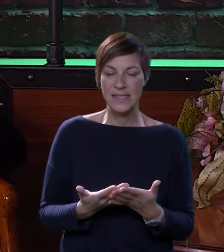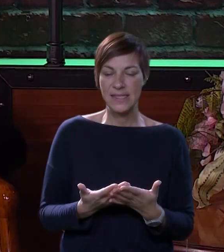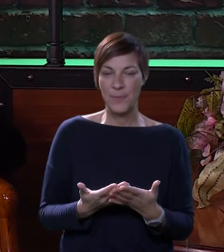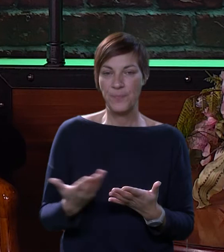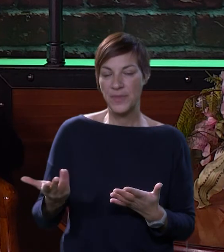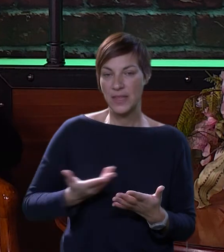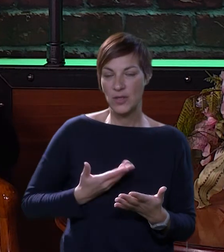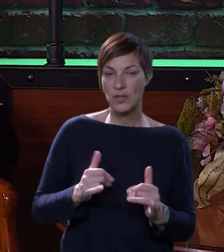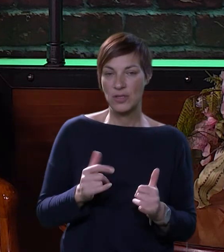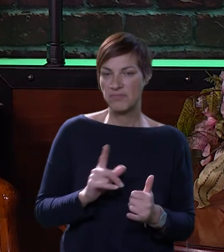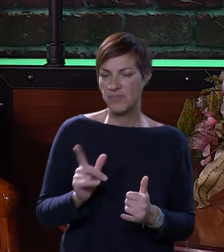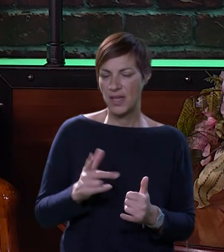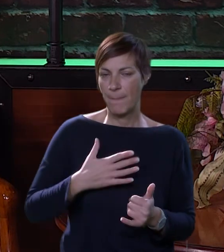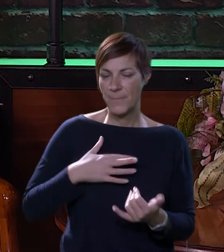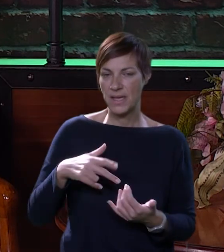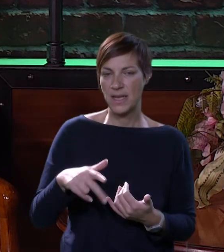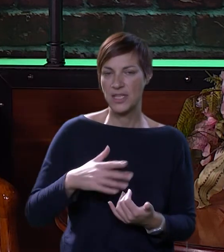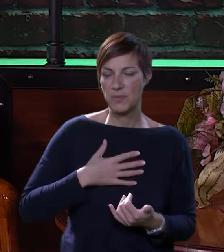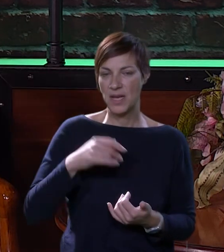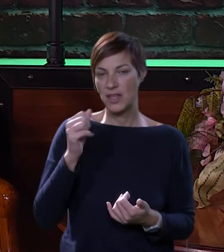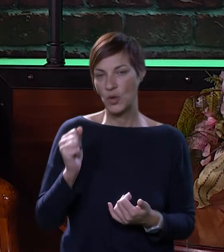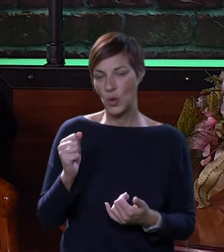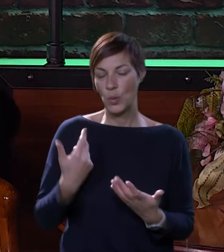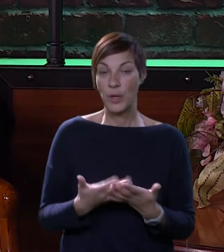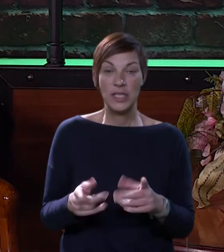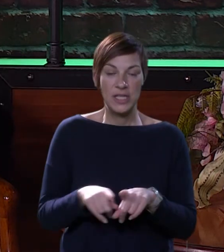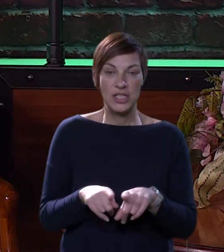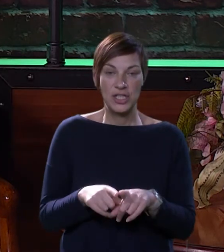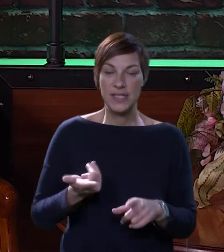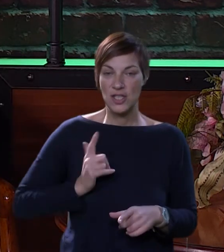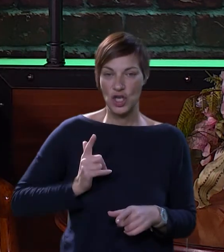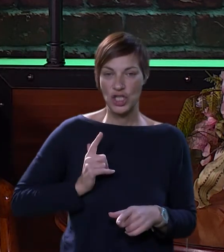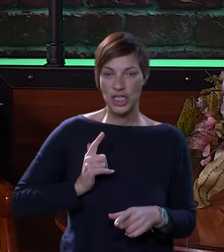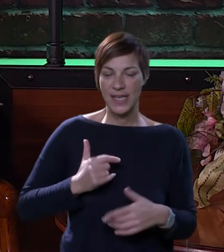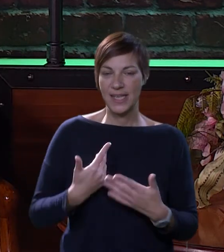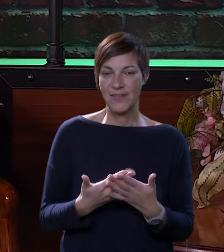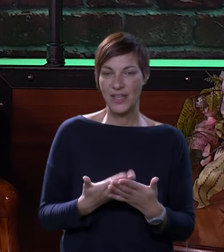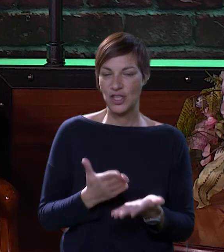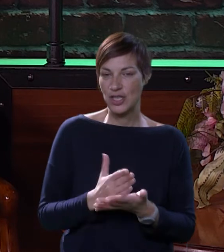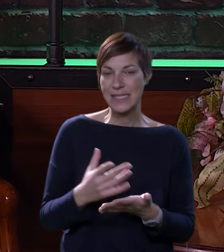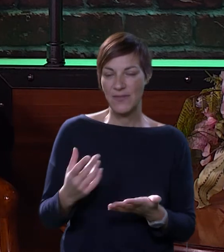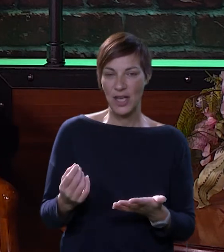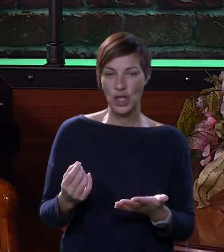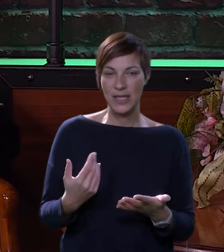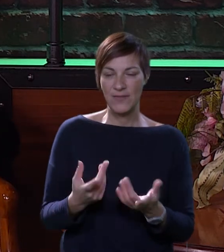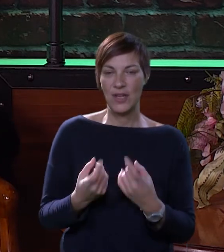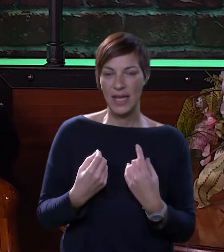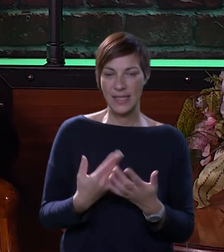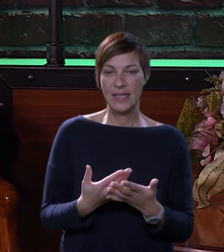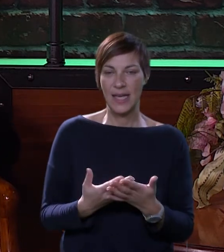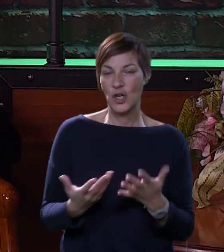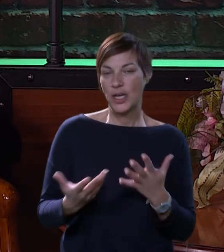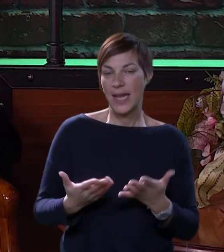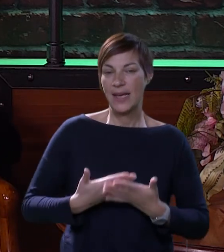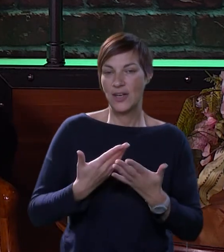prijatelji svejedno doći. Ili će možda reći, ne, mi nećemo, nama je to glupo, što je isto očekivano i to je svakodnevno. Ali na taj